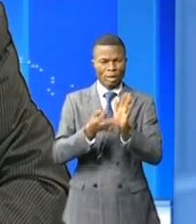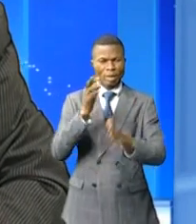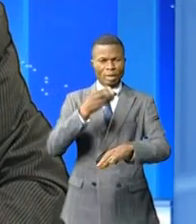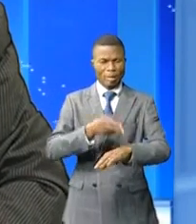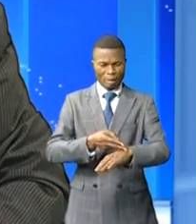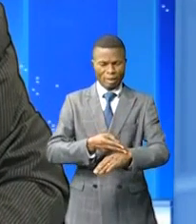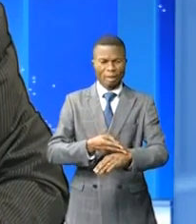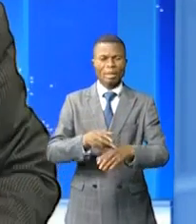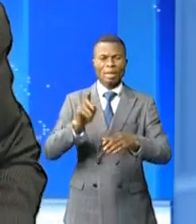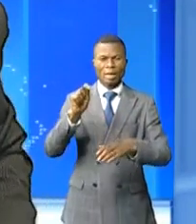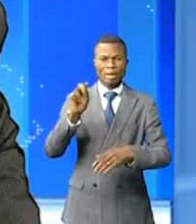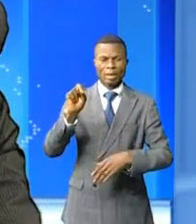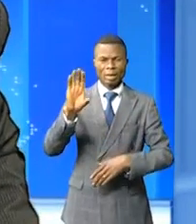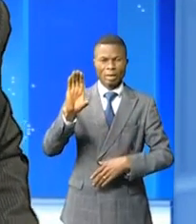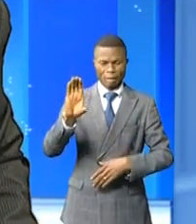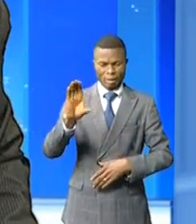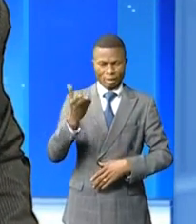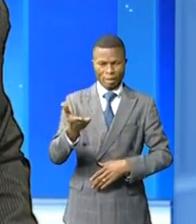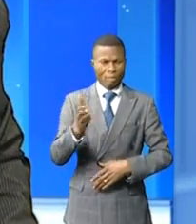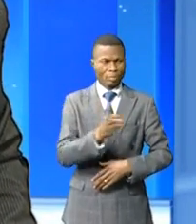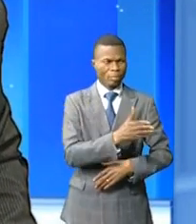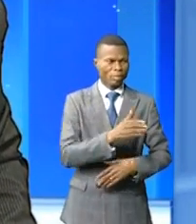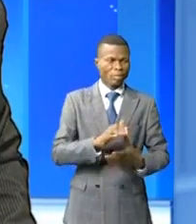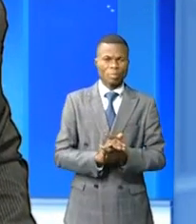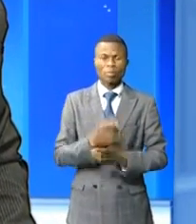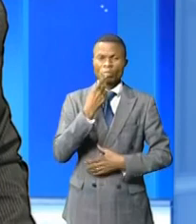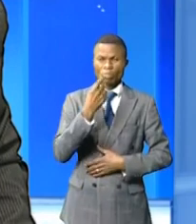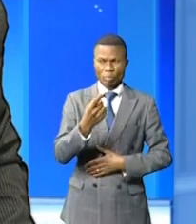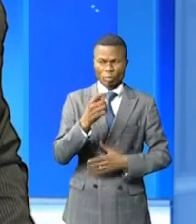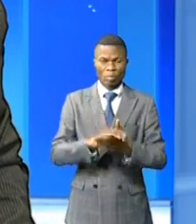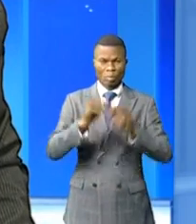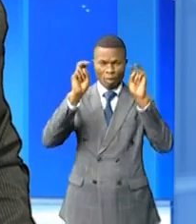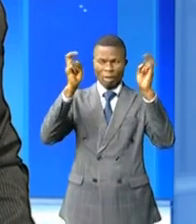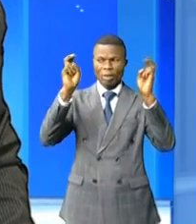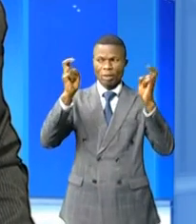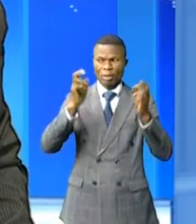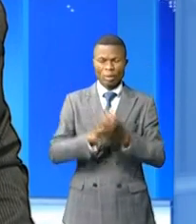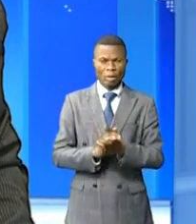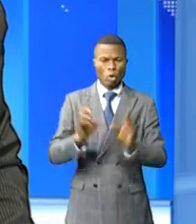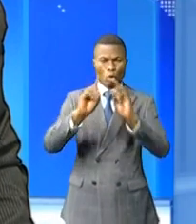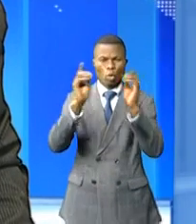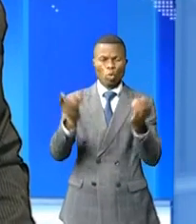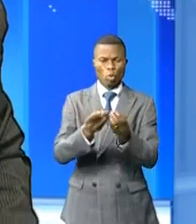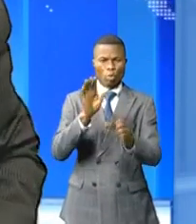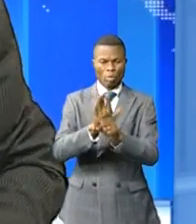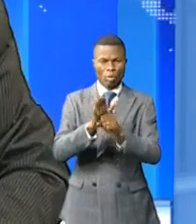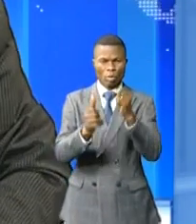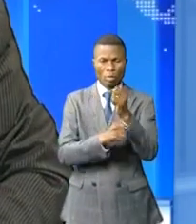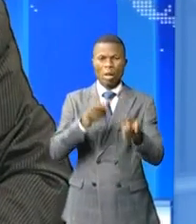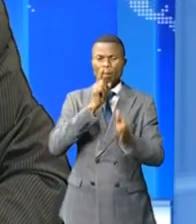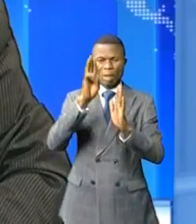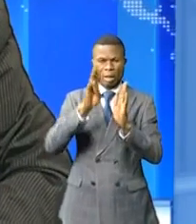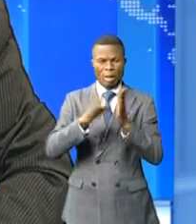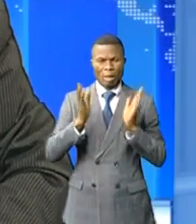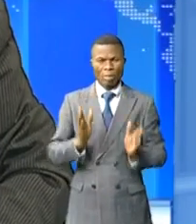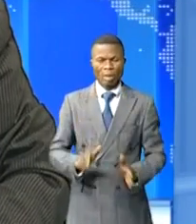la mi-journée sur la RTNC. Je le disais en titre, une forte délégation des parlementaires